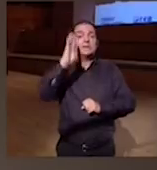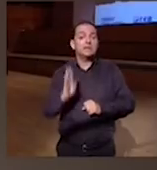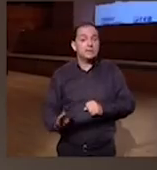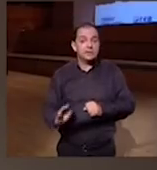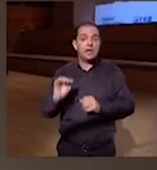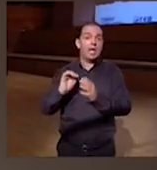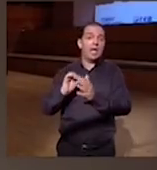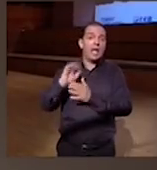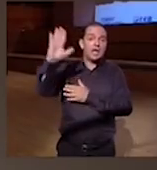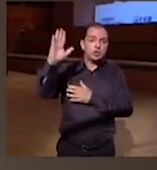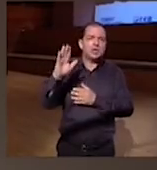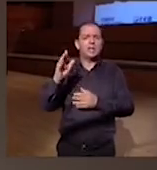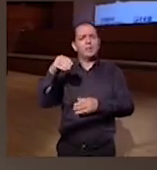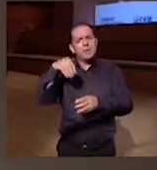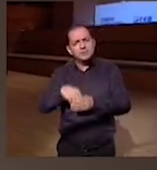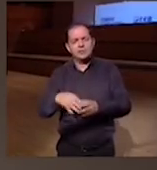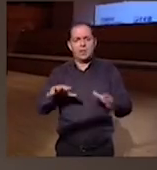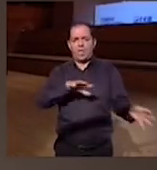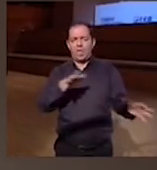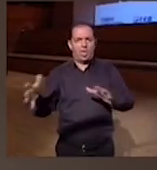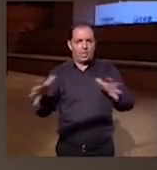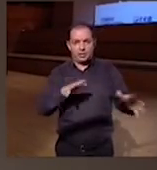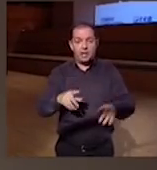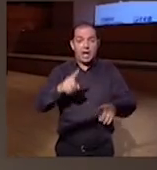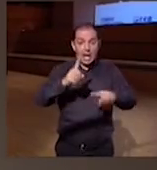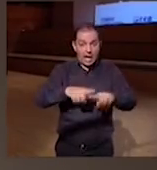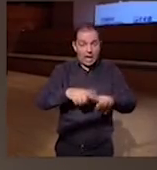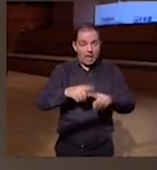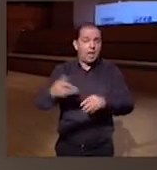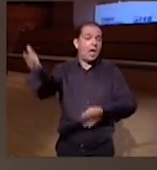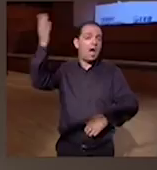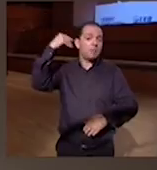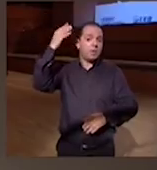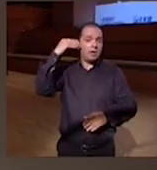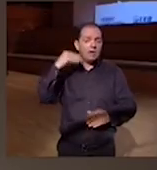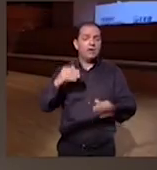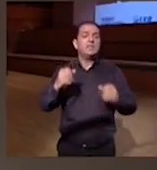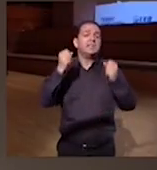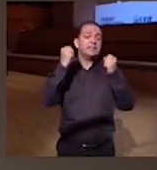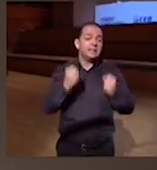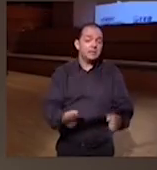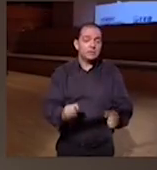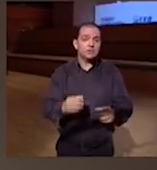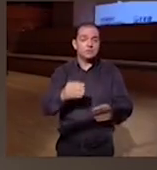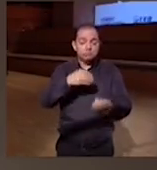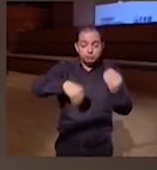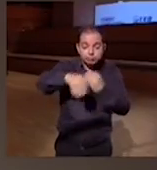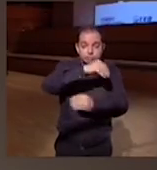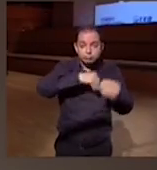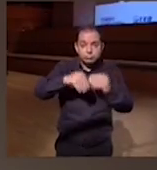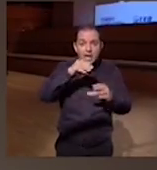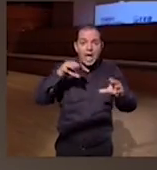εσωτερικές κρίσεις και αστάθεια. Η Ελλάδα ανέκαθεν στηριζόταν κυρίως στην